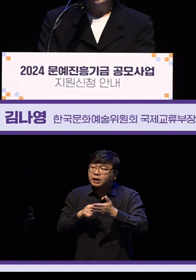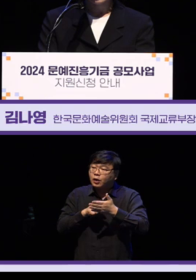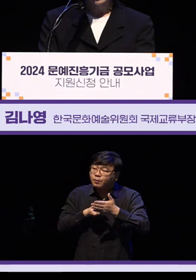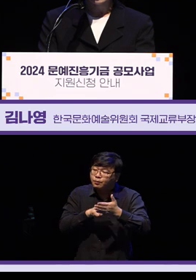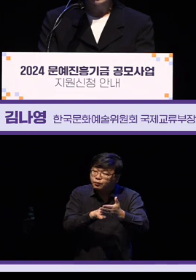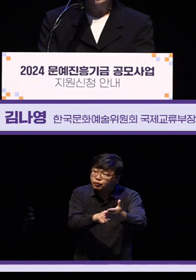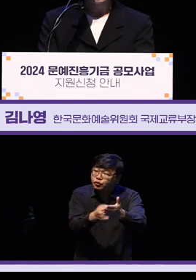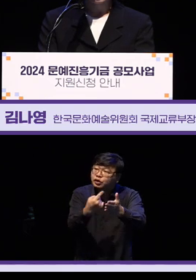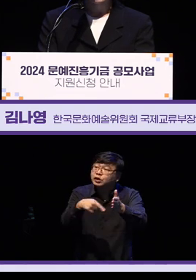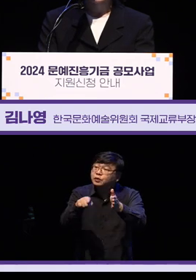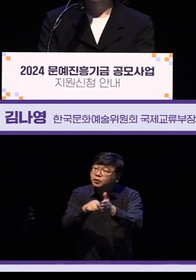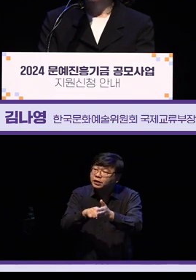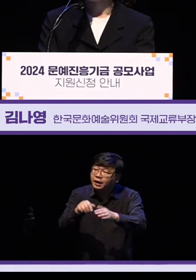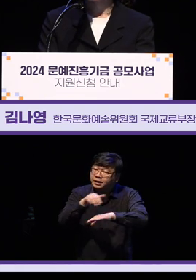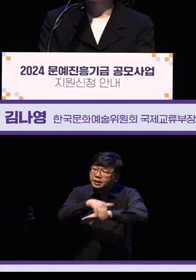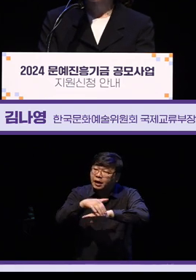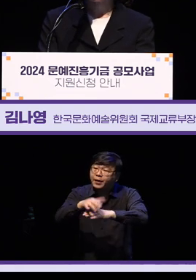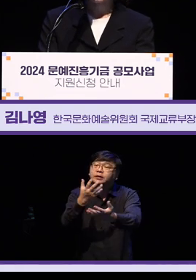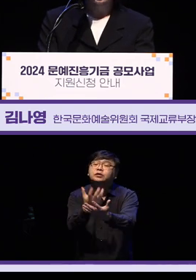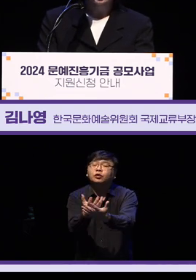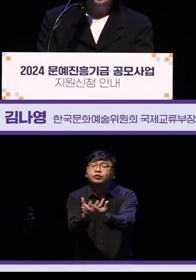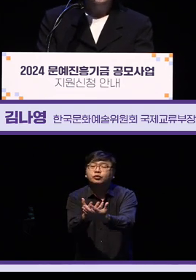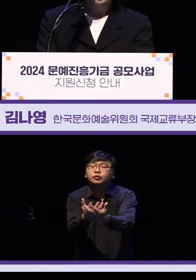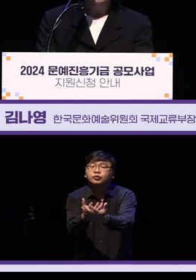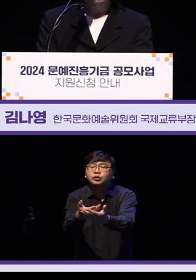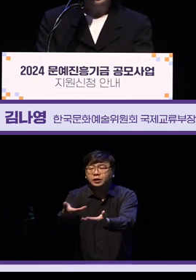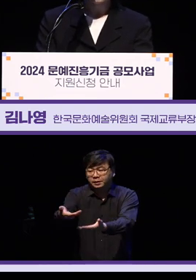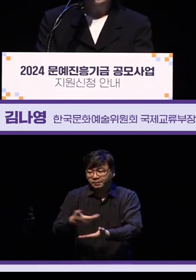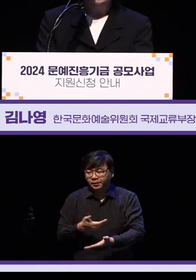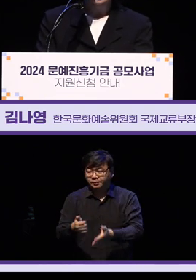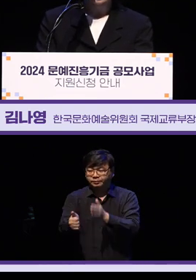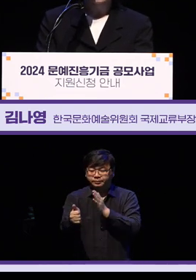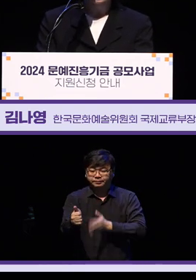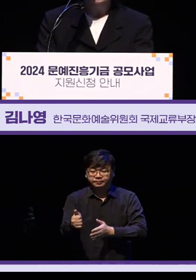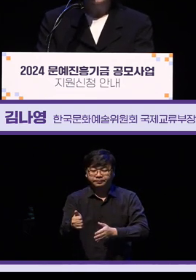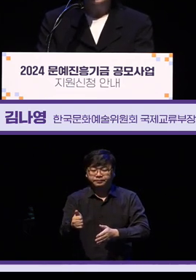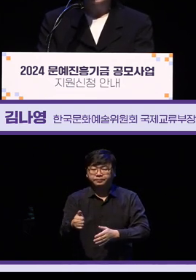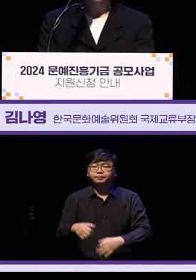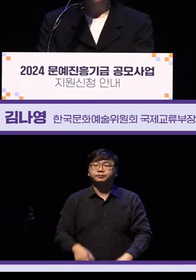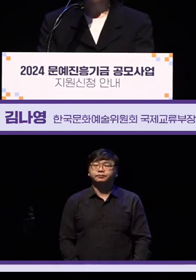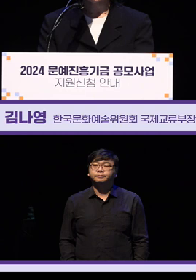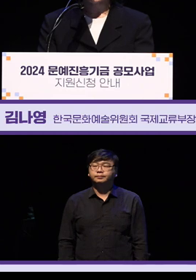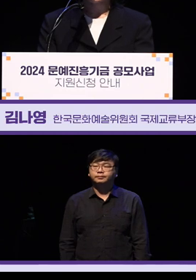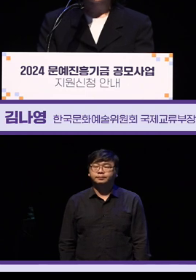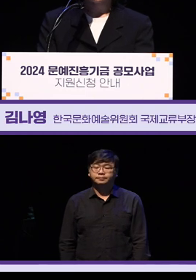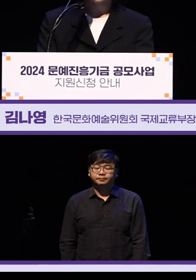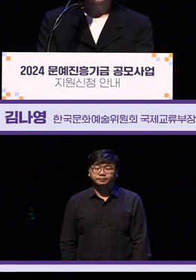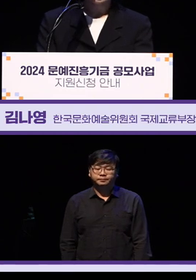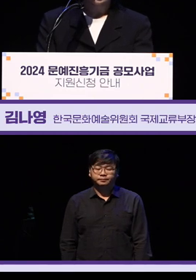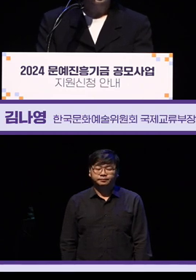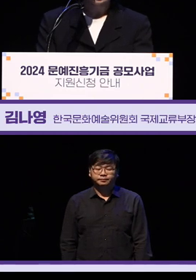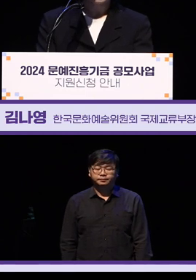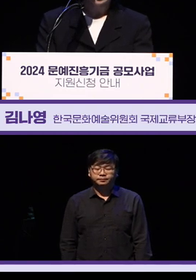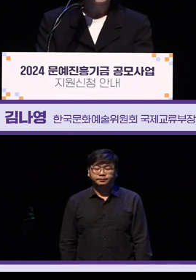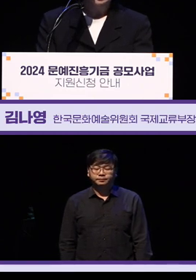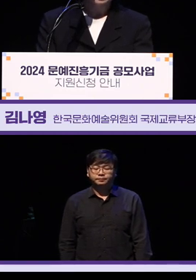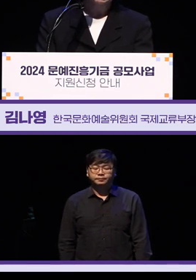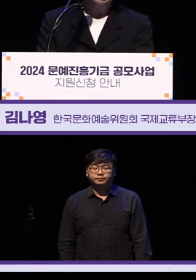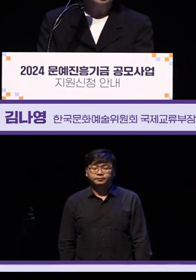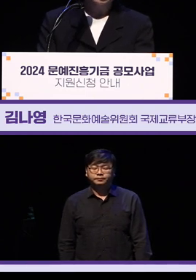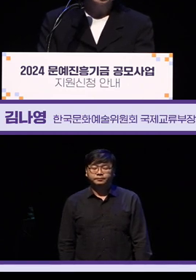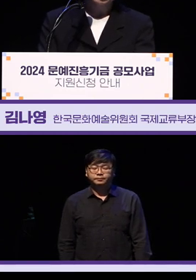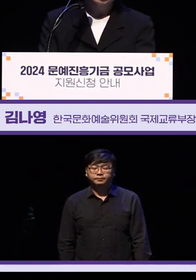최소한의 판단에 근거가 될 만한 서류 제출을 필수로 하고 있으니까요 신청시에 꼭 함께 제출을 해 주시기